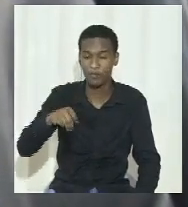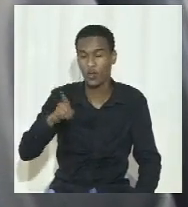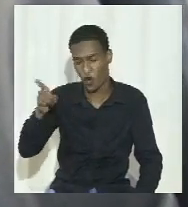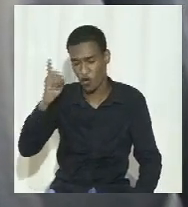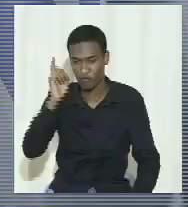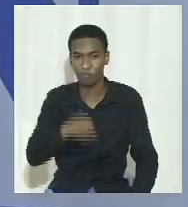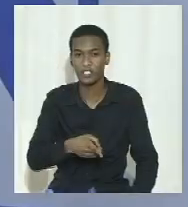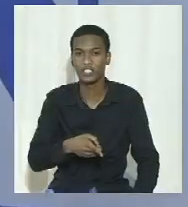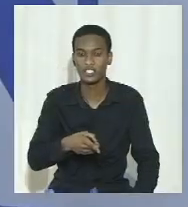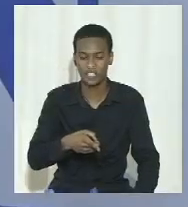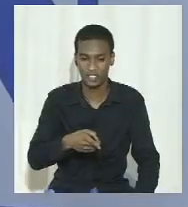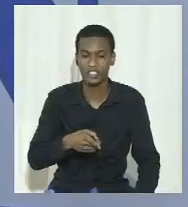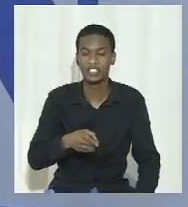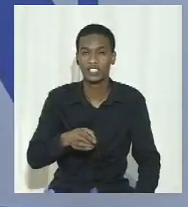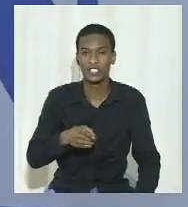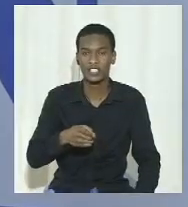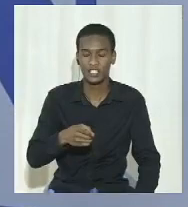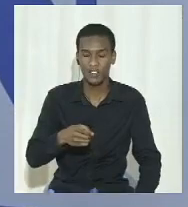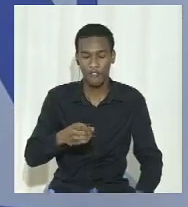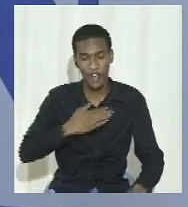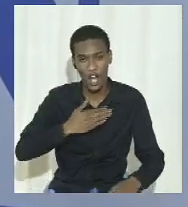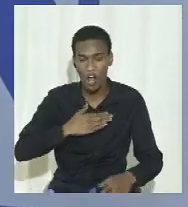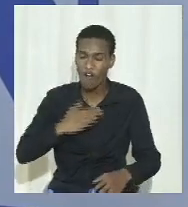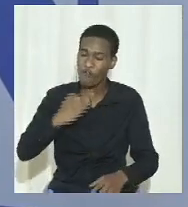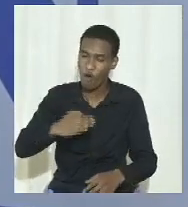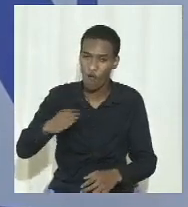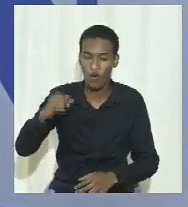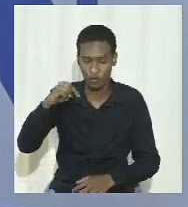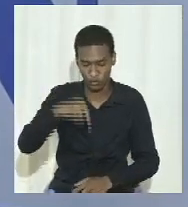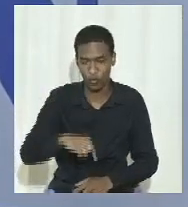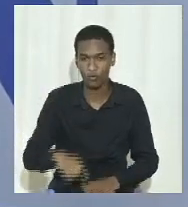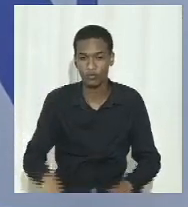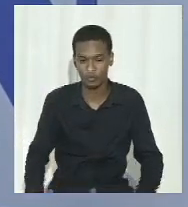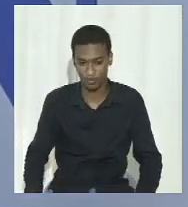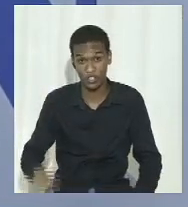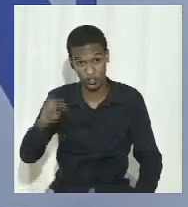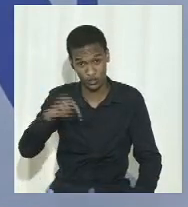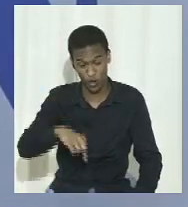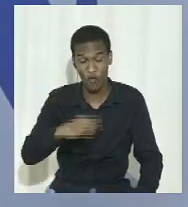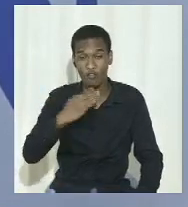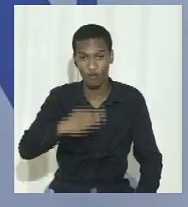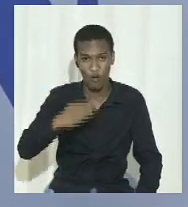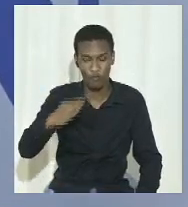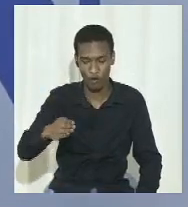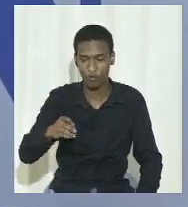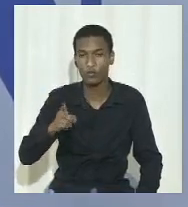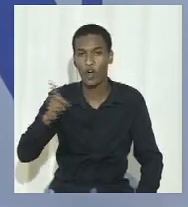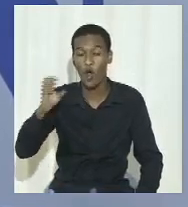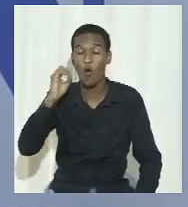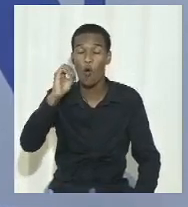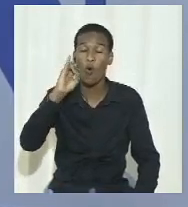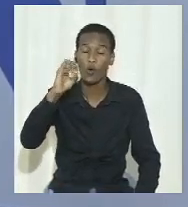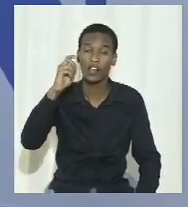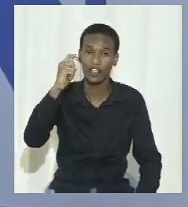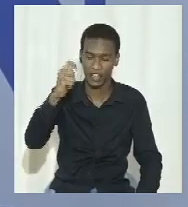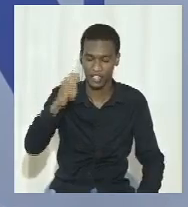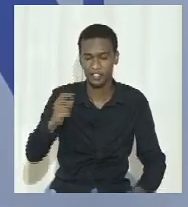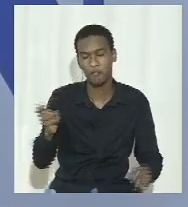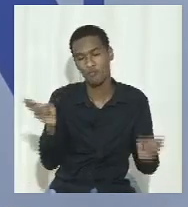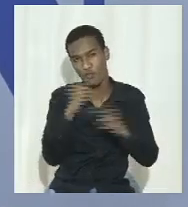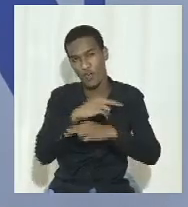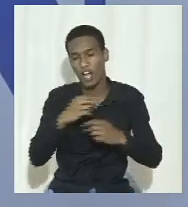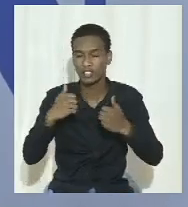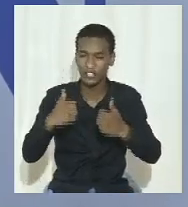du travailleur. Fa amin'izao zany izy misy endriny vaovao no entiny ho ity anatsarana